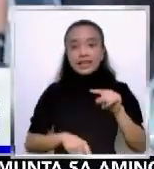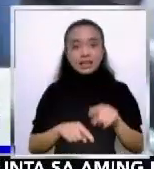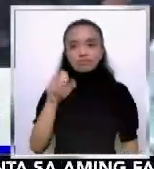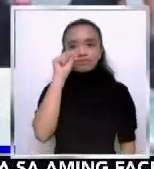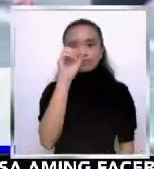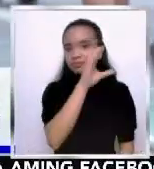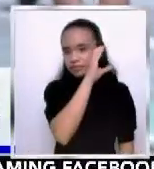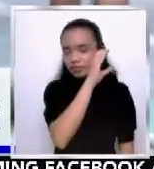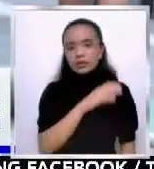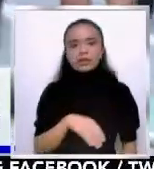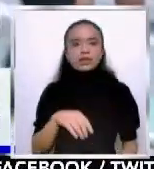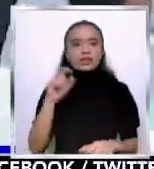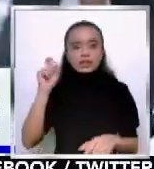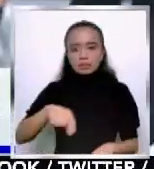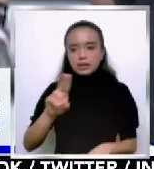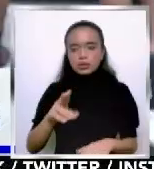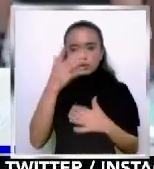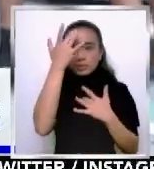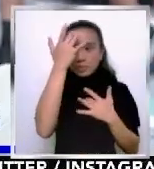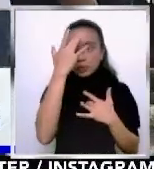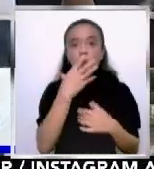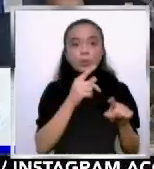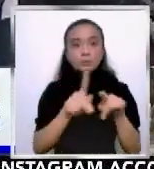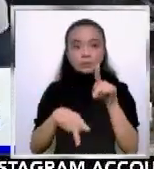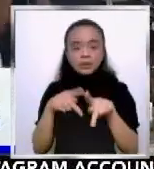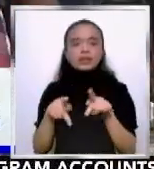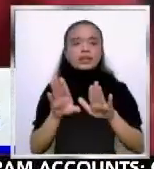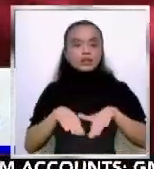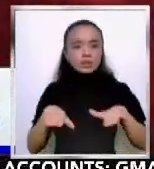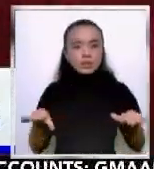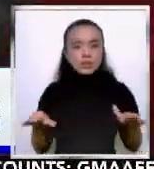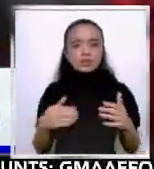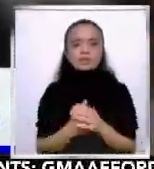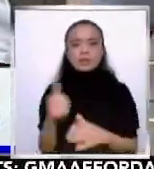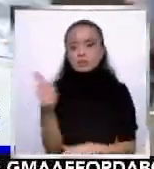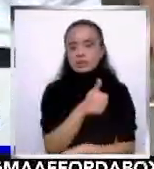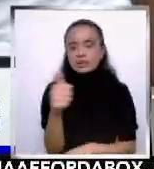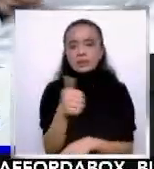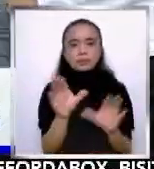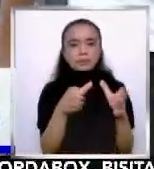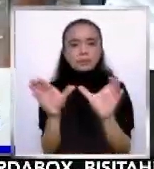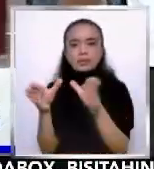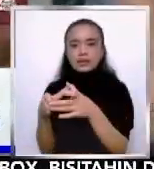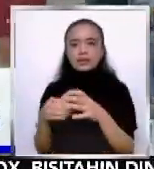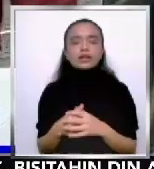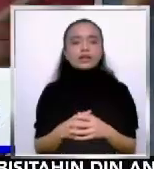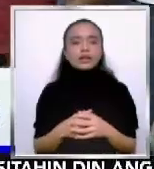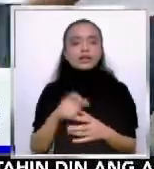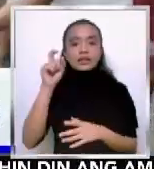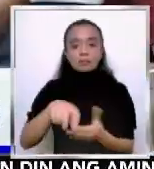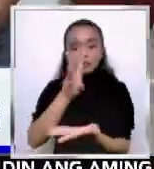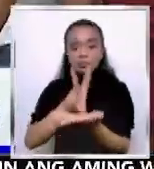hindi po pwede doon sa may sakit, hindi po pwede sa mga bata, sa transport sector, and dapat hindi po crowded ang lugar